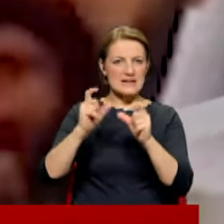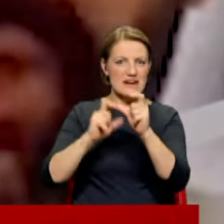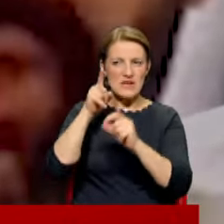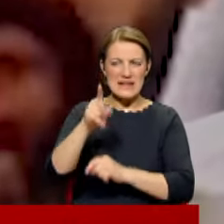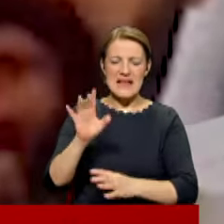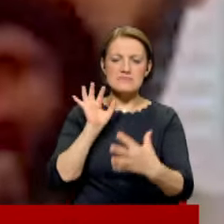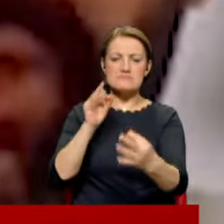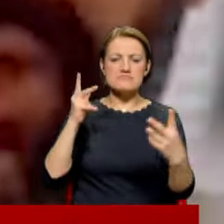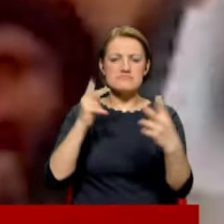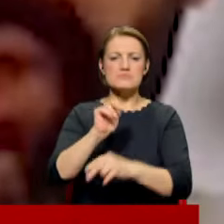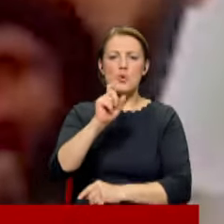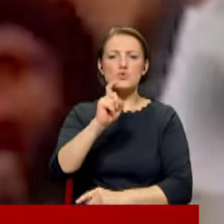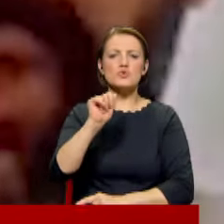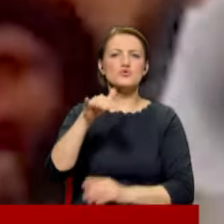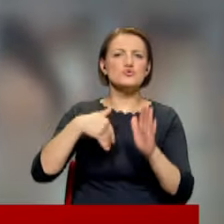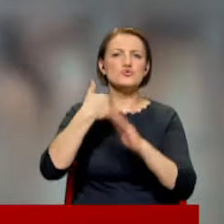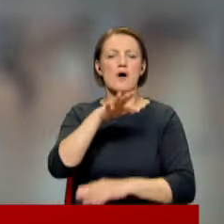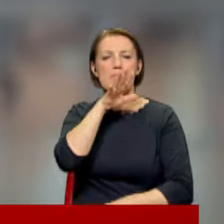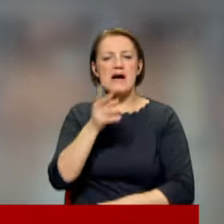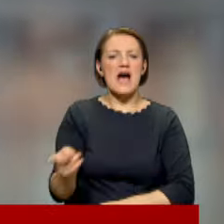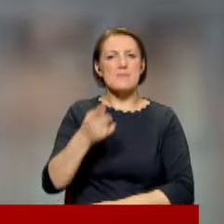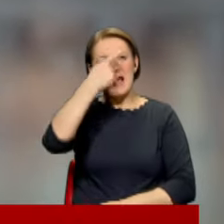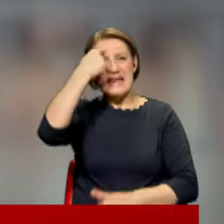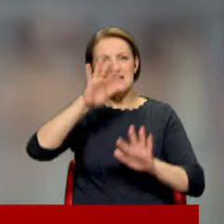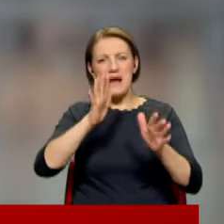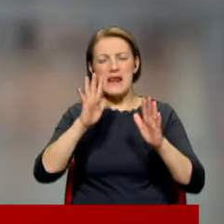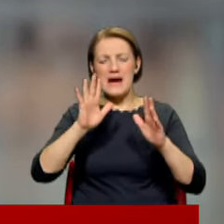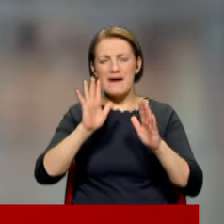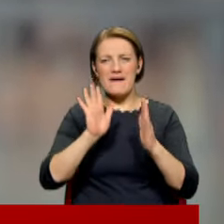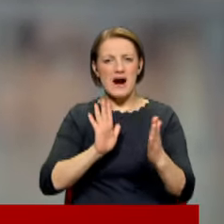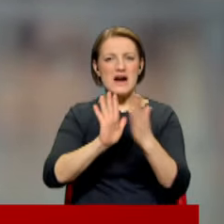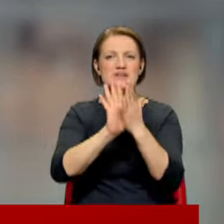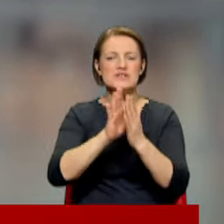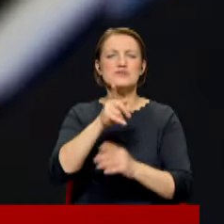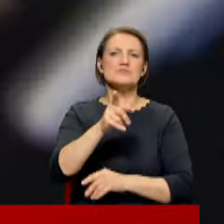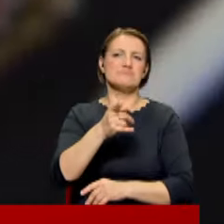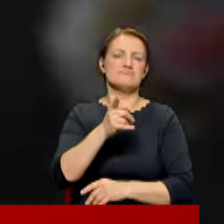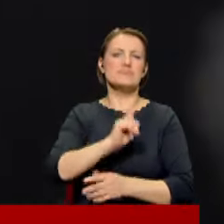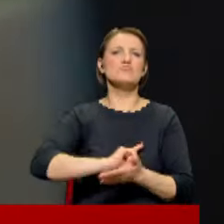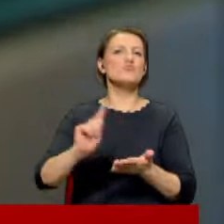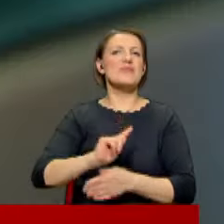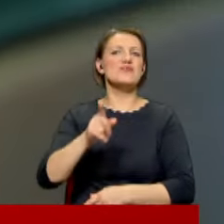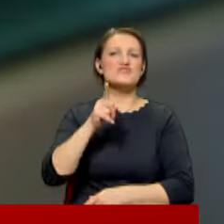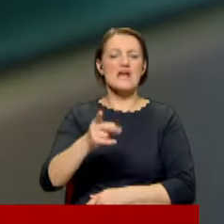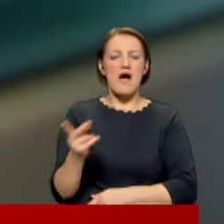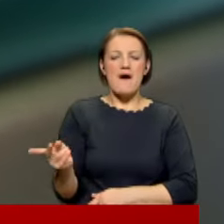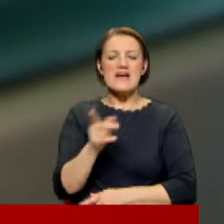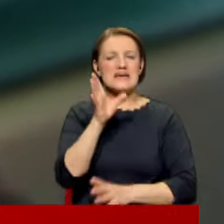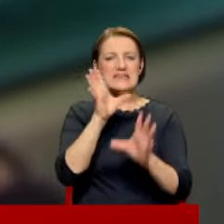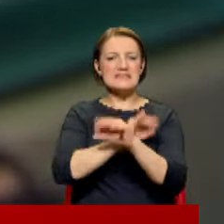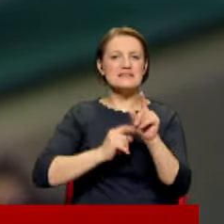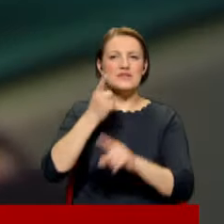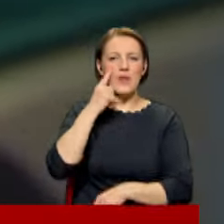kesildiği günden 9 gün sonra yurt dışına kaçma ihtimaline karşı sınır kapılarına yazı yazıldı. Müfettişler, firari gizli